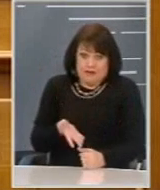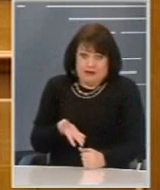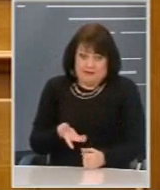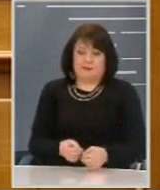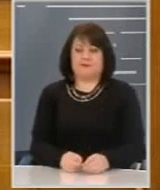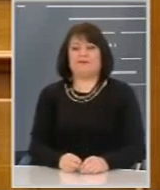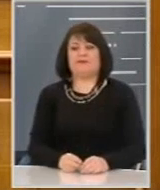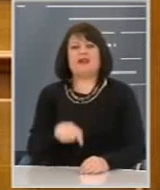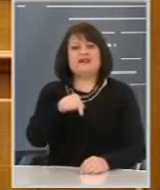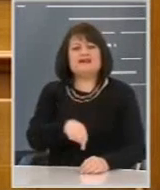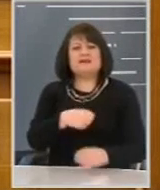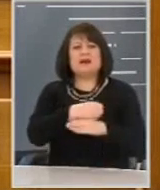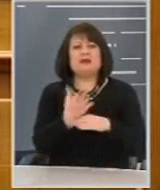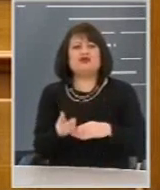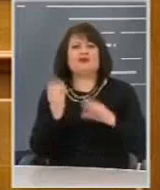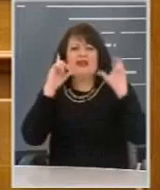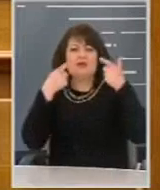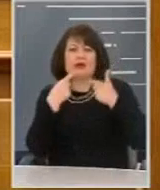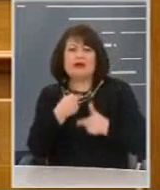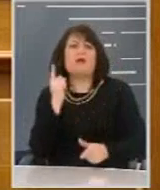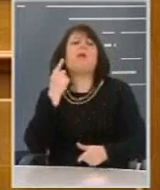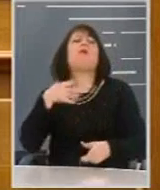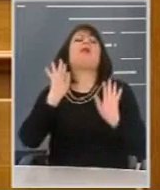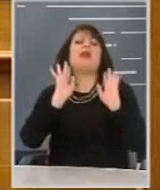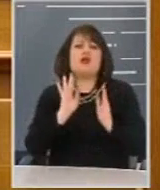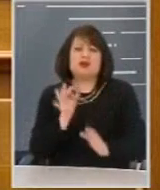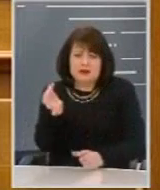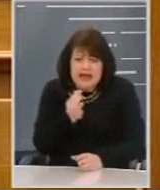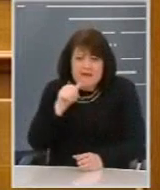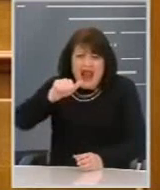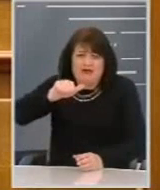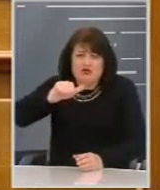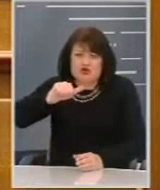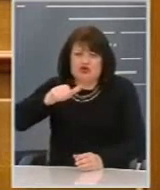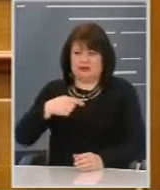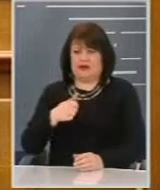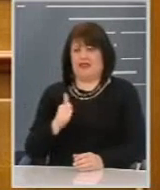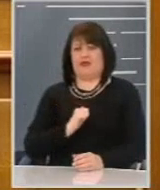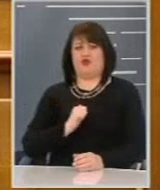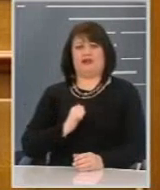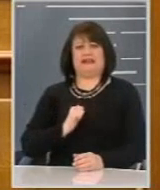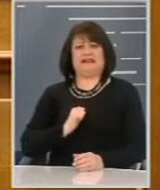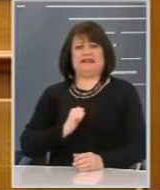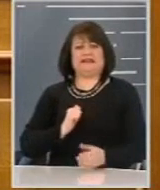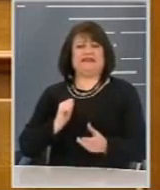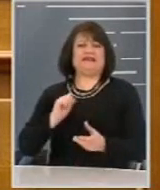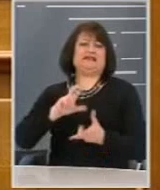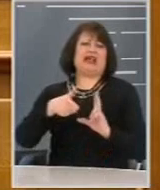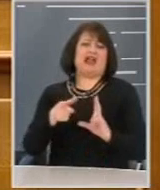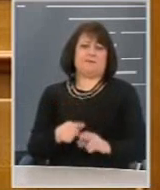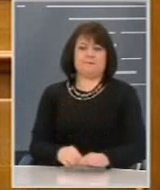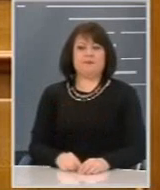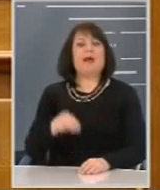Δημοκρατία και το ΠΑΣΟΚ και η Δημοκρατική Παράταξη θεωρούν ότι δεν τα ακούσαν αυτά. Τα είπε όμως ο κύριος Αλαφούζος. Τι είπε ο κύριος Μπόμπολας? Είχαμε